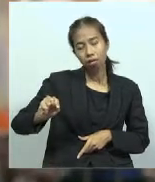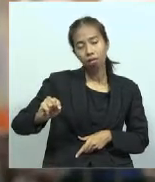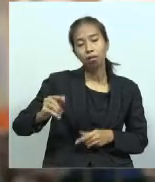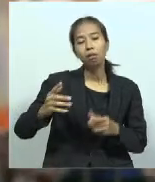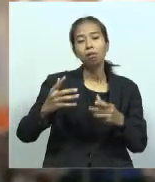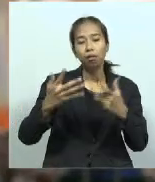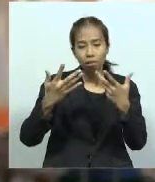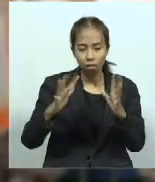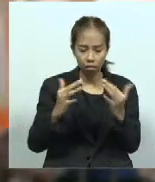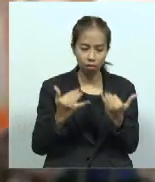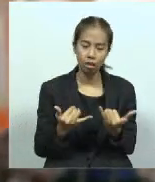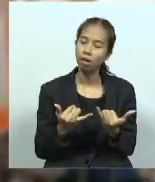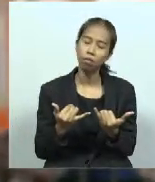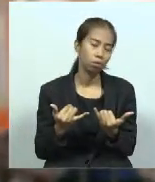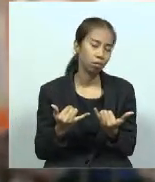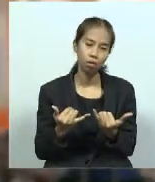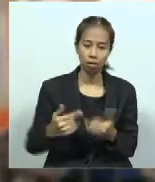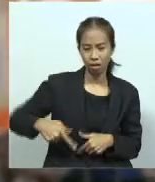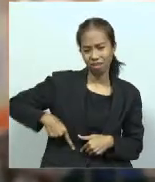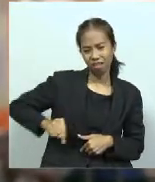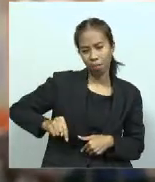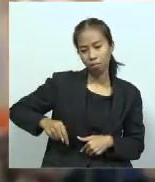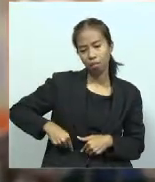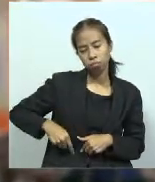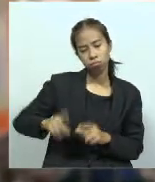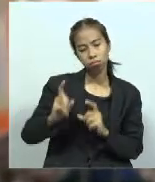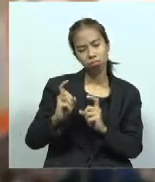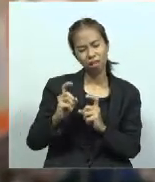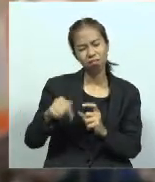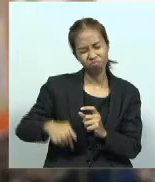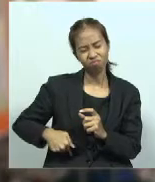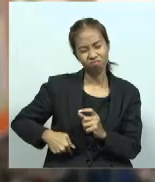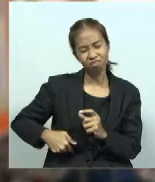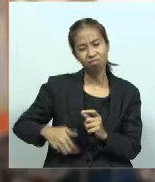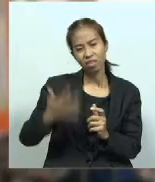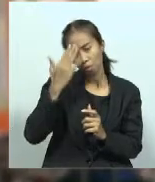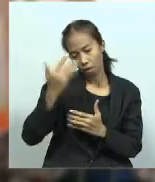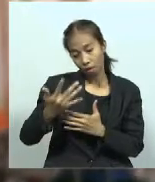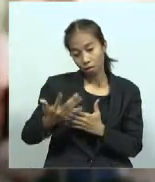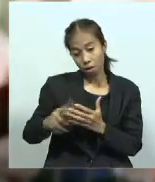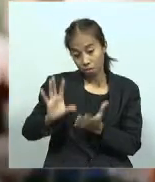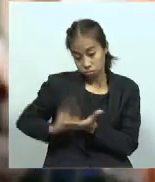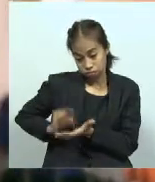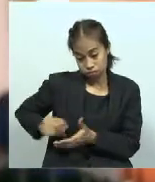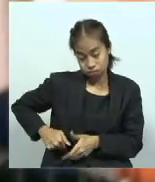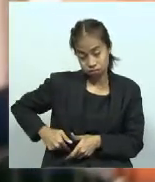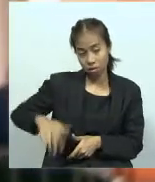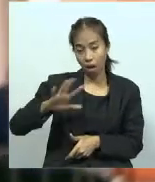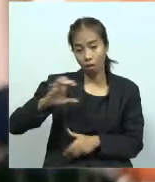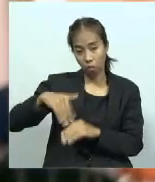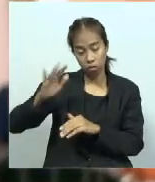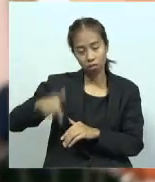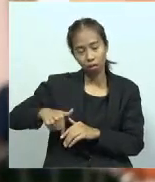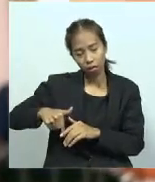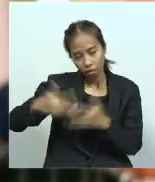ะครับดังนั้นตอนนี้ก็คือตับเอนไซม์ตับของคนไข้เนี่ยค่อนข้างเยอะนะครับขึ้นถึง500นะครับแล้วก็ในส่วน